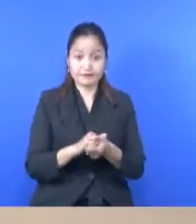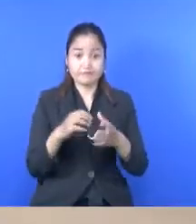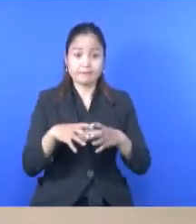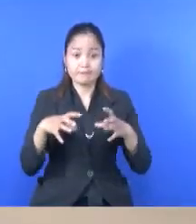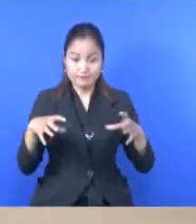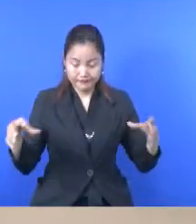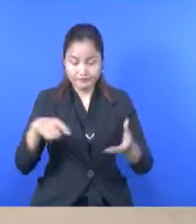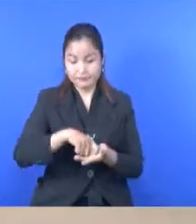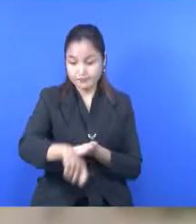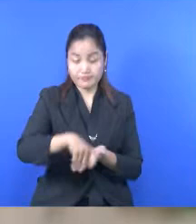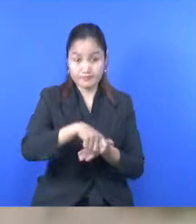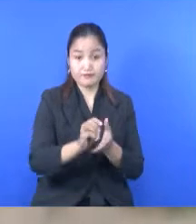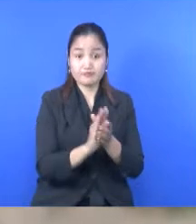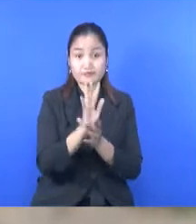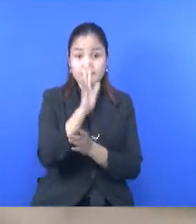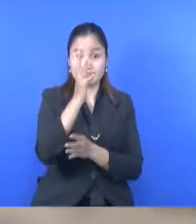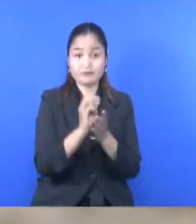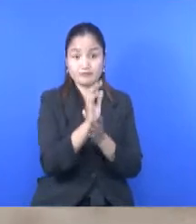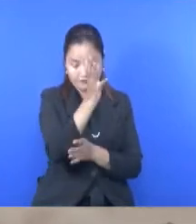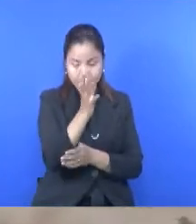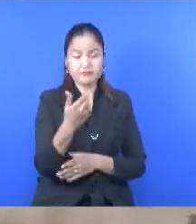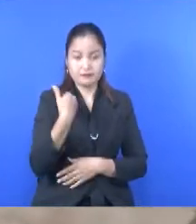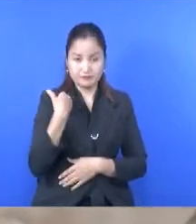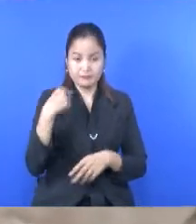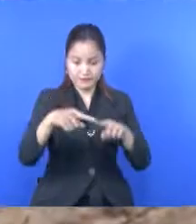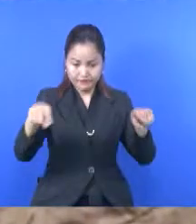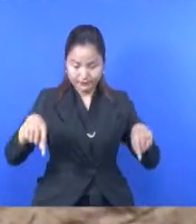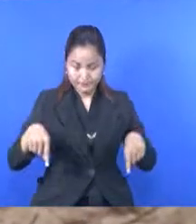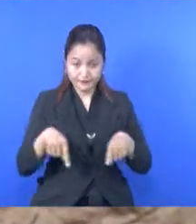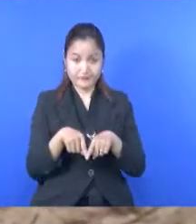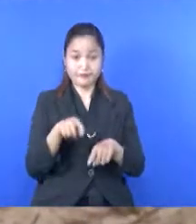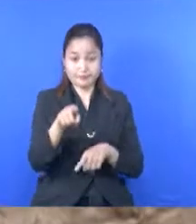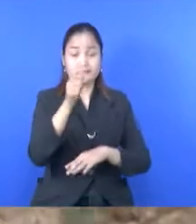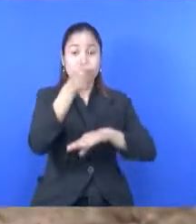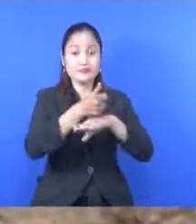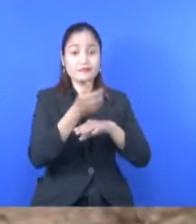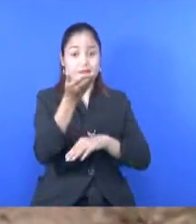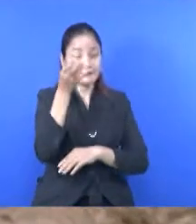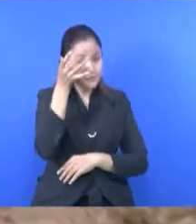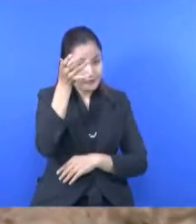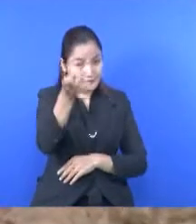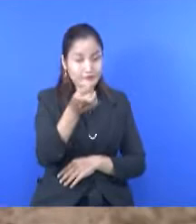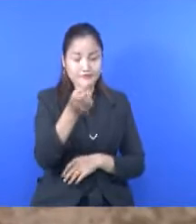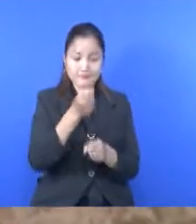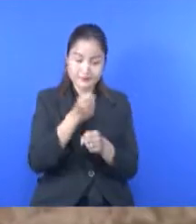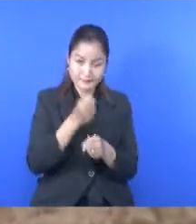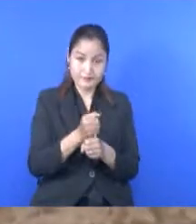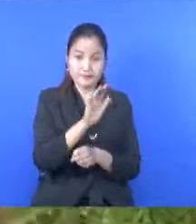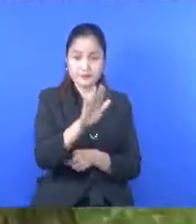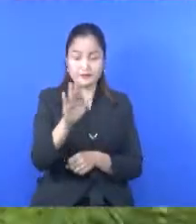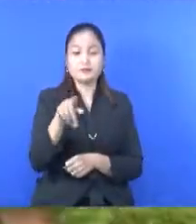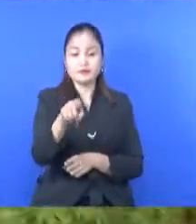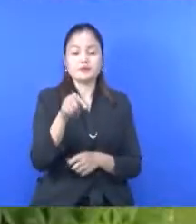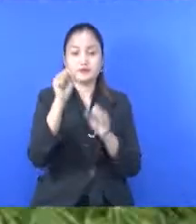ការដាំដុះបន្ថែមនៅលើផ្ទៃដីដែលនៅសេសសល់លោកនាយកបានបន្តថាចំពោះការងារដាំដុះរបស់ក្រុមហ៊ុន